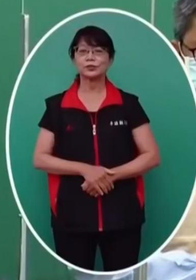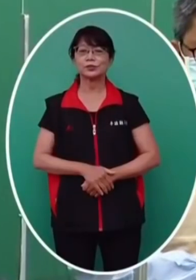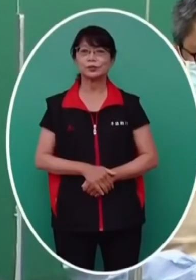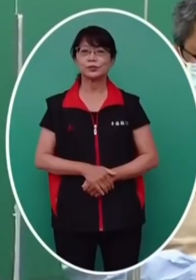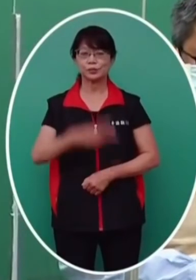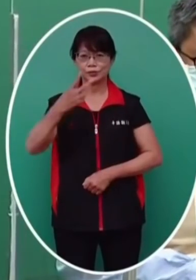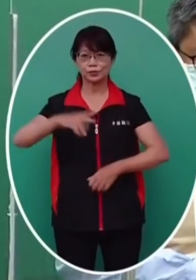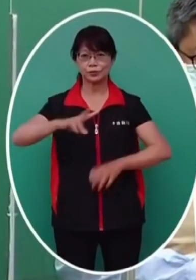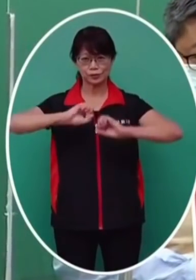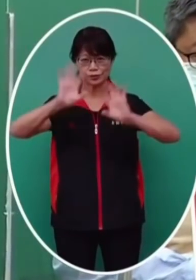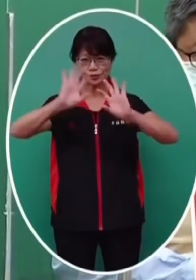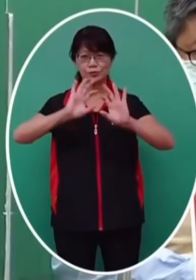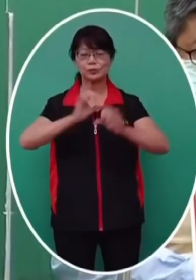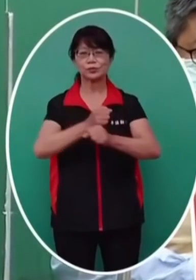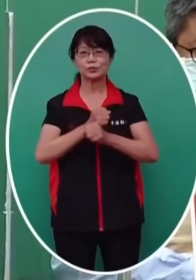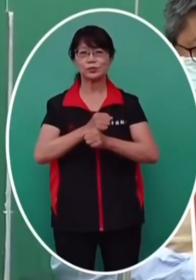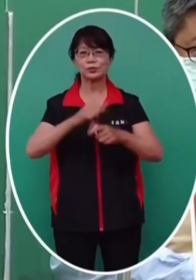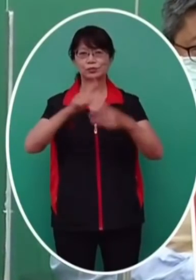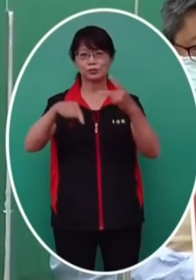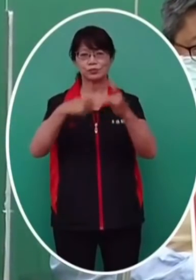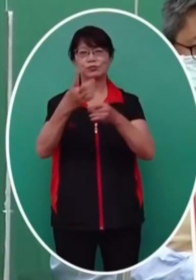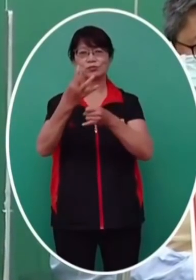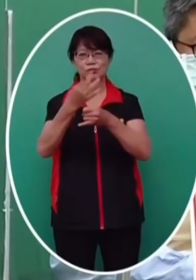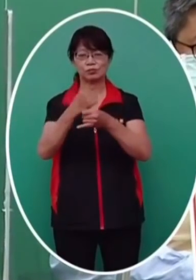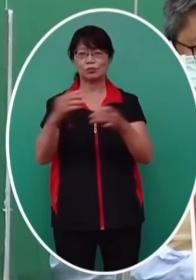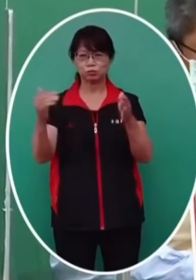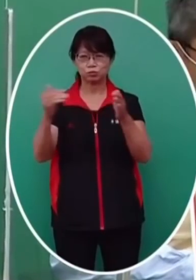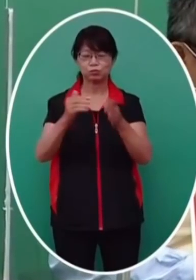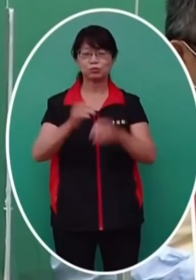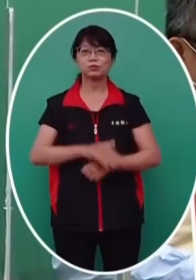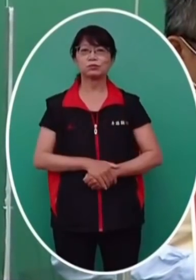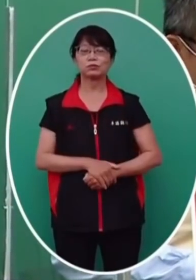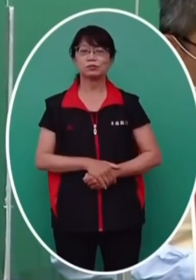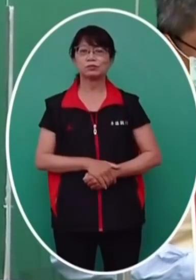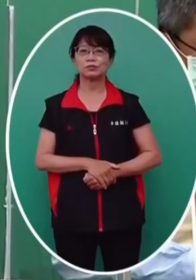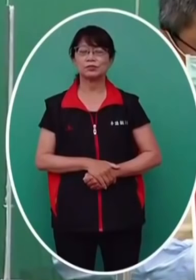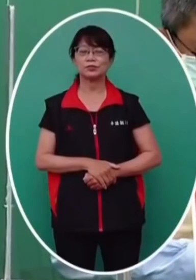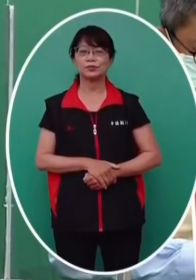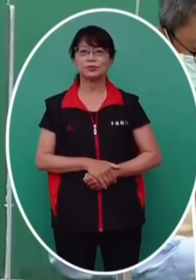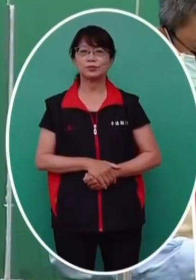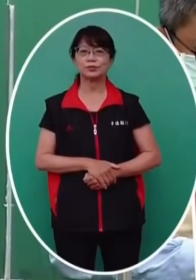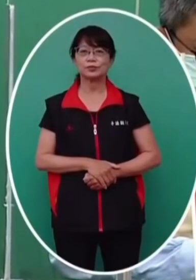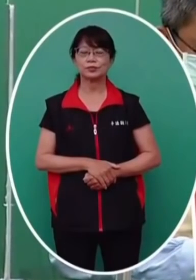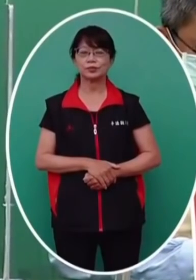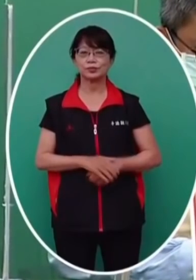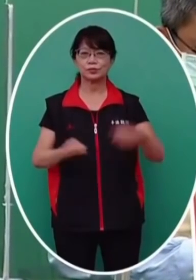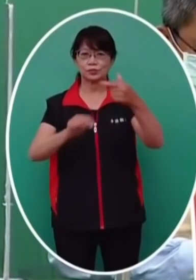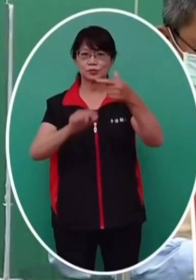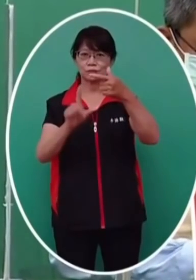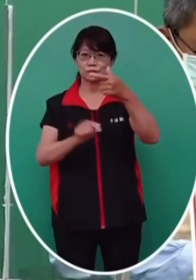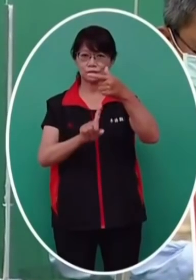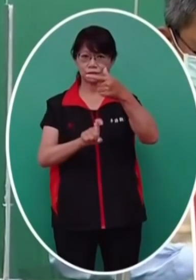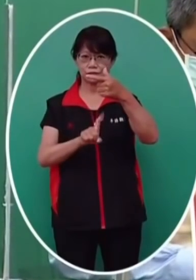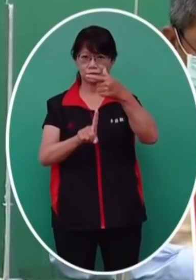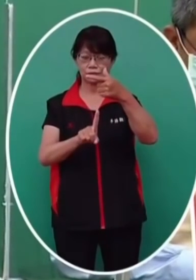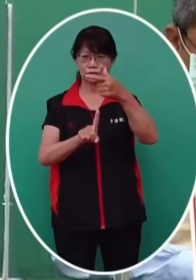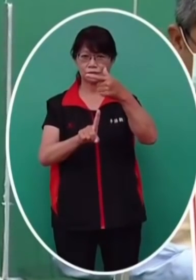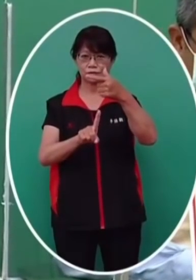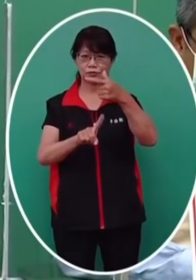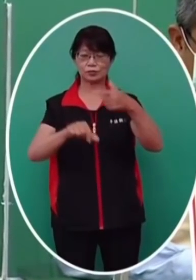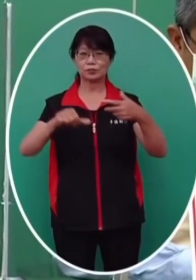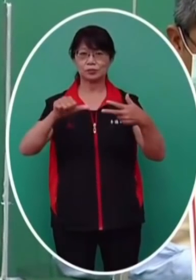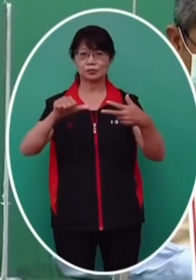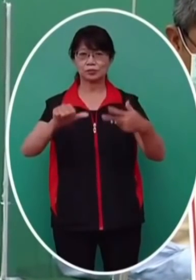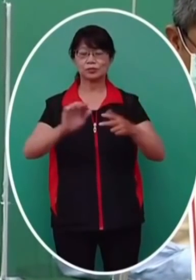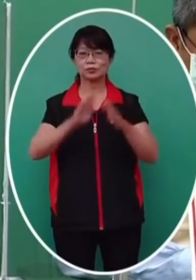那再次呼吁，因为端午节将至，所以说，在6月11号的这个礼拜五